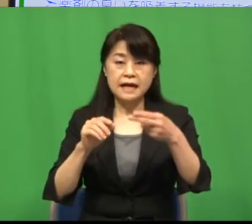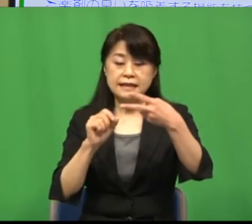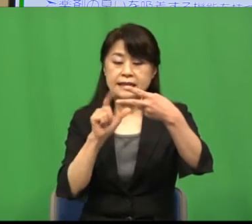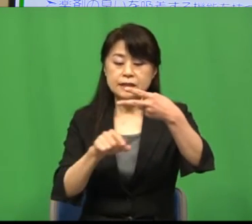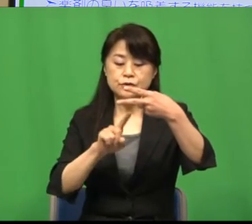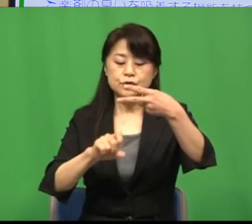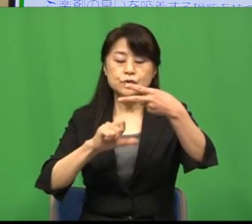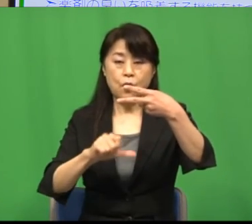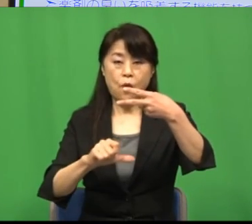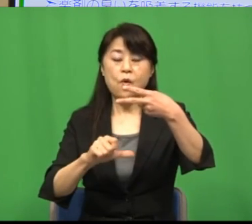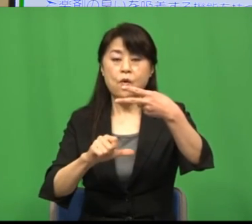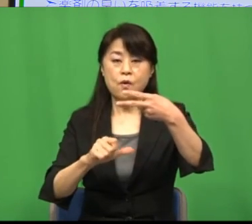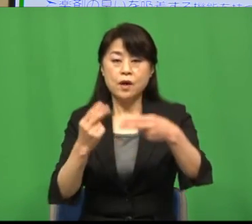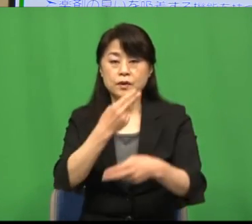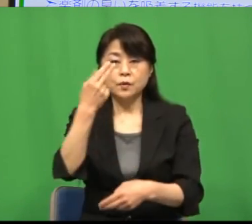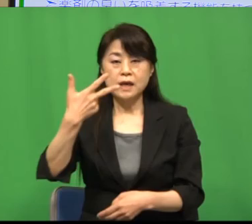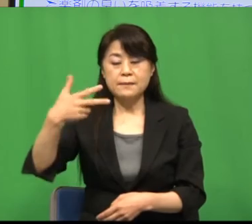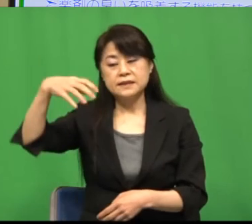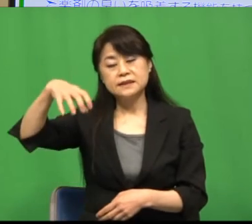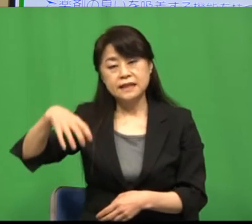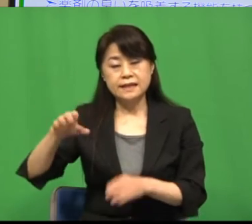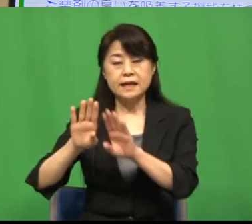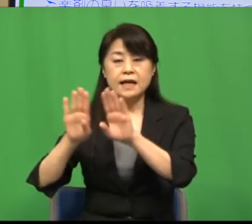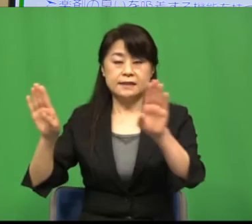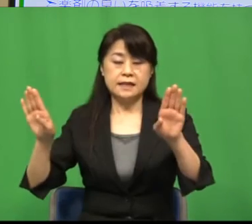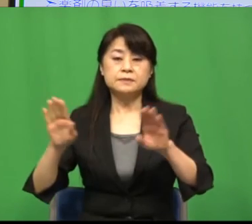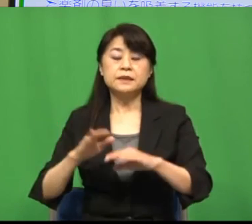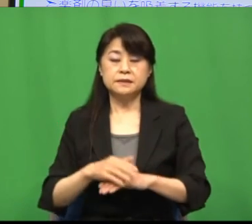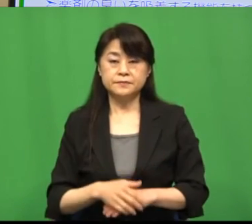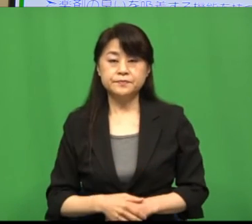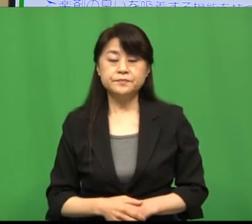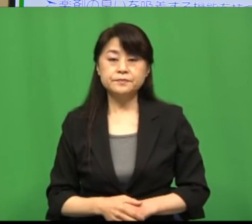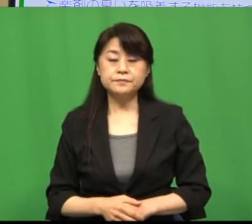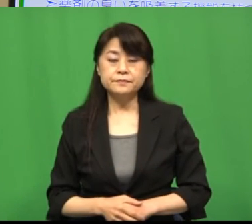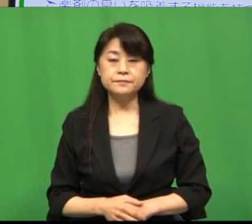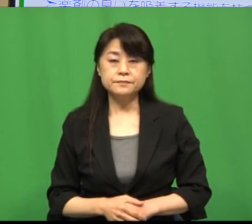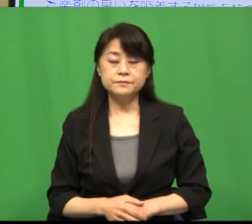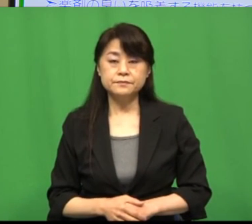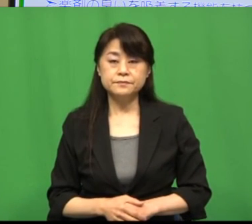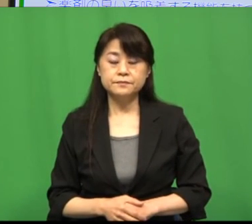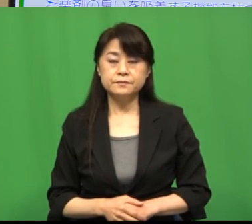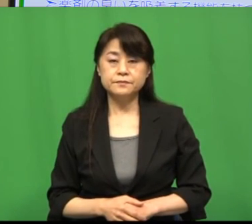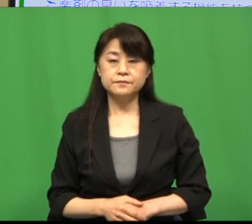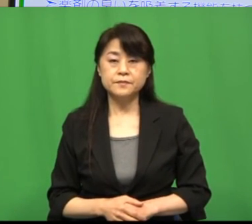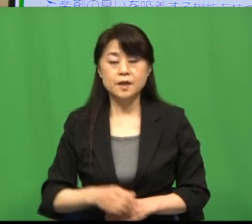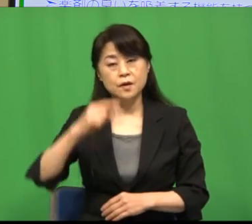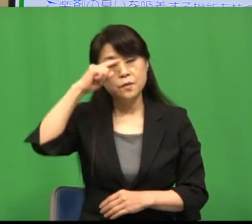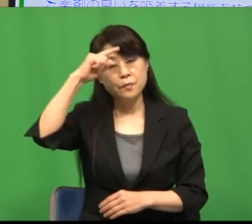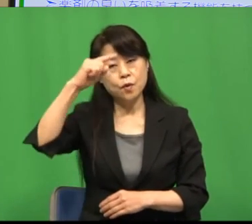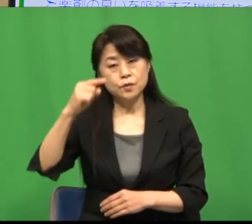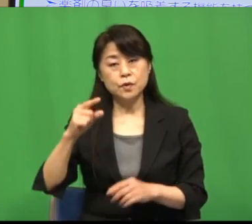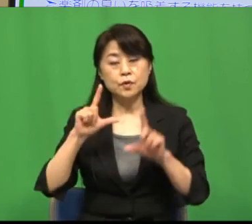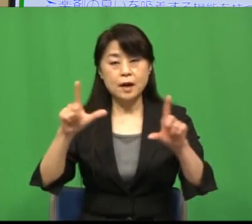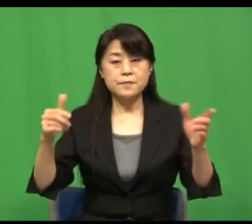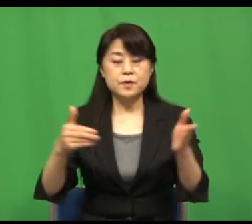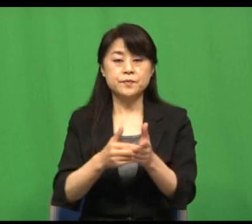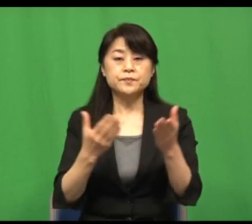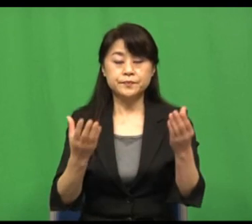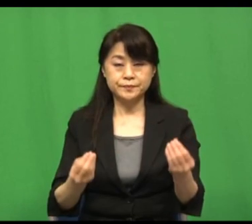15日富山市内で開催をします。冒頭私からの発表は以上です。